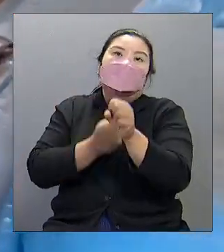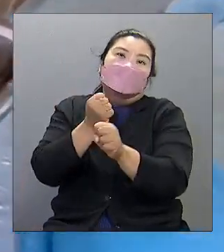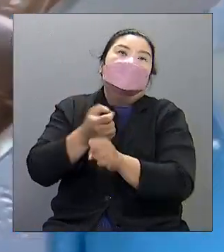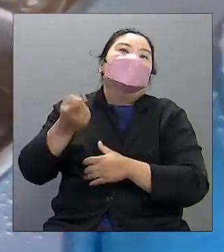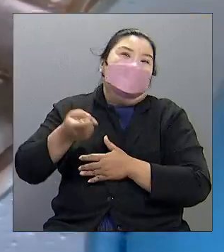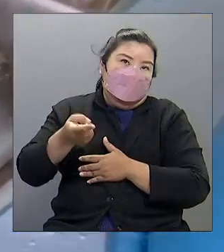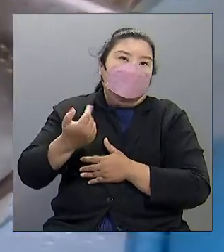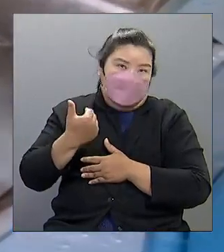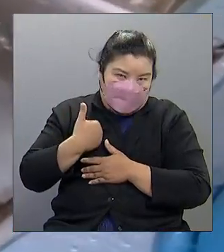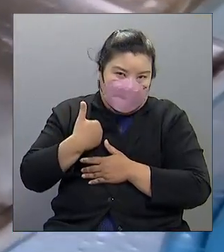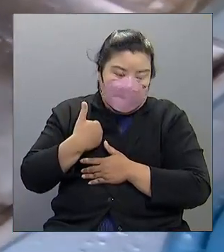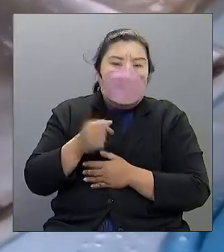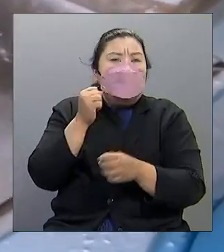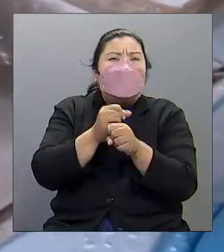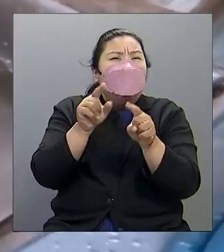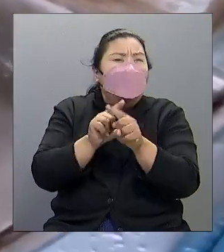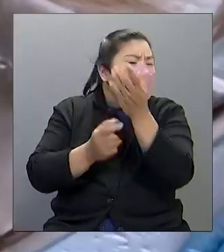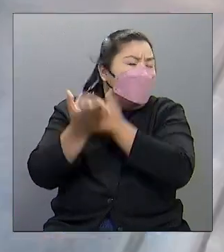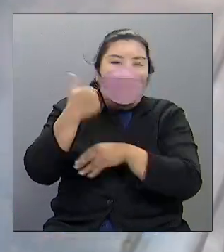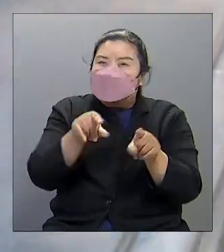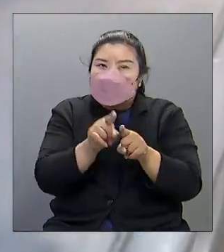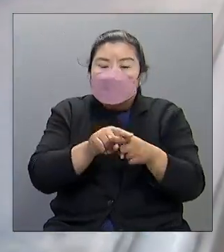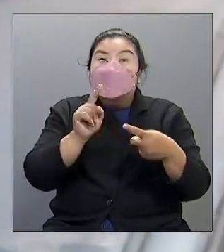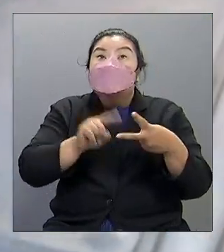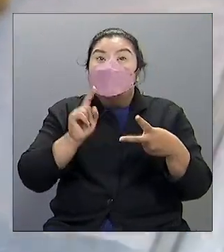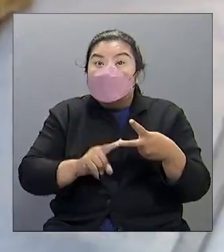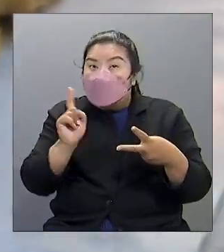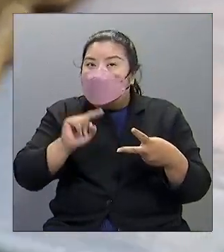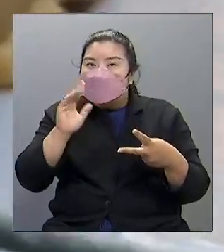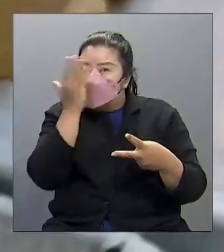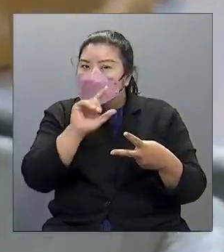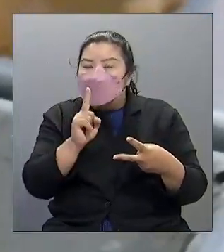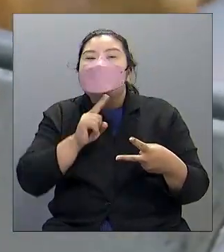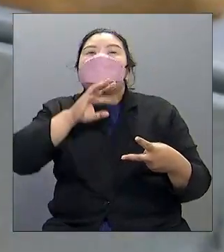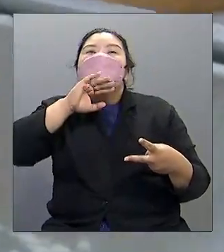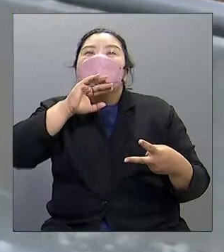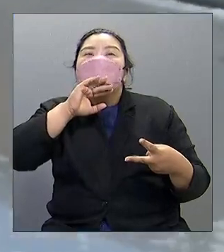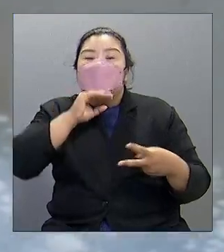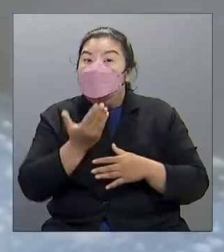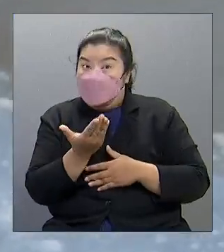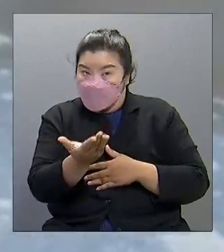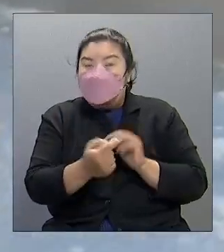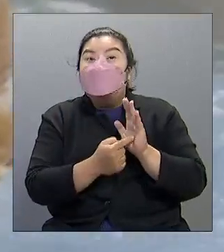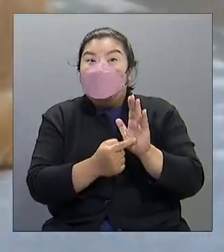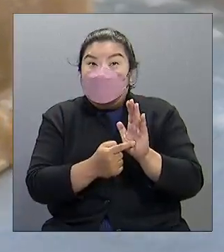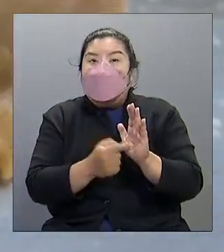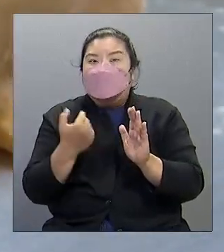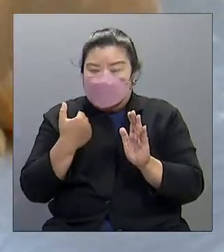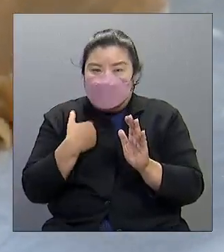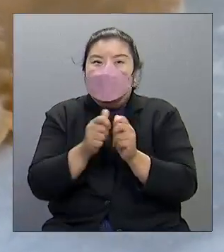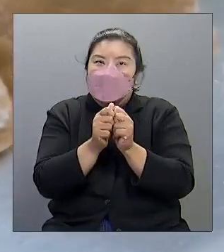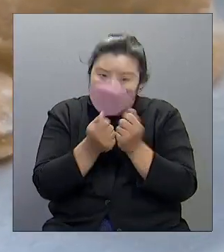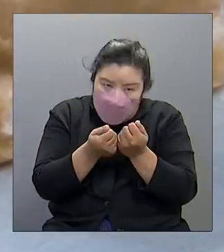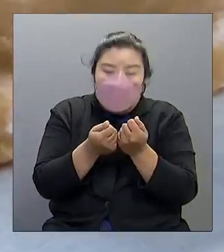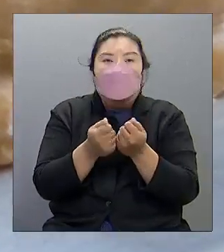และบบทรงลูหมูค่ะจุดเดนของขนมไ้พระจนธของทางร้านอย่างเช่น ไ้งโuchening จะมีเม